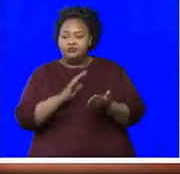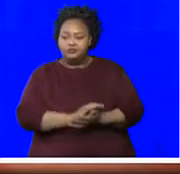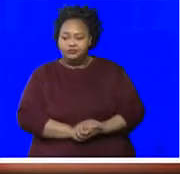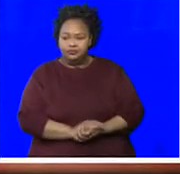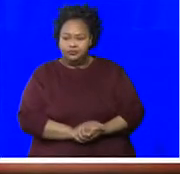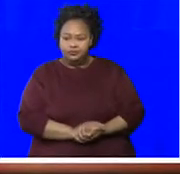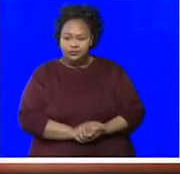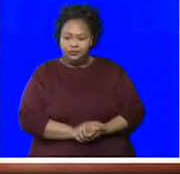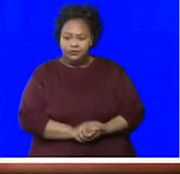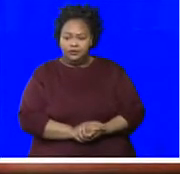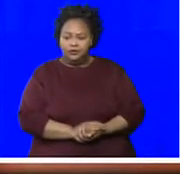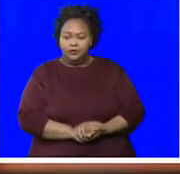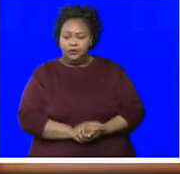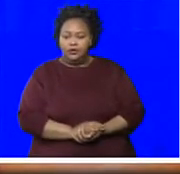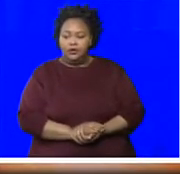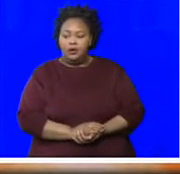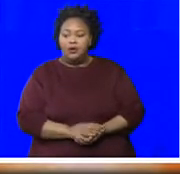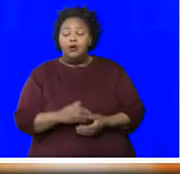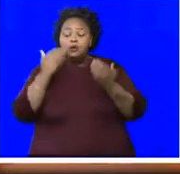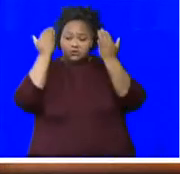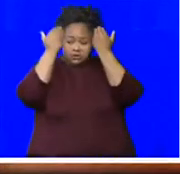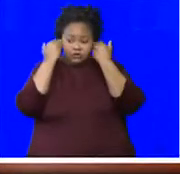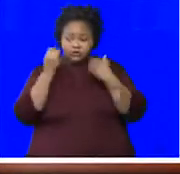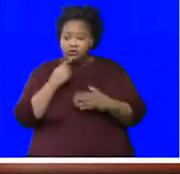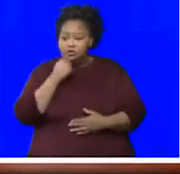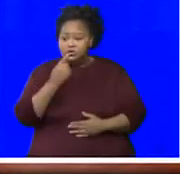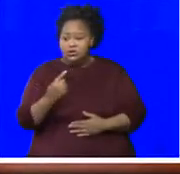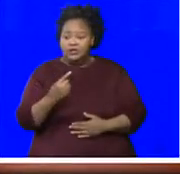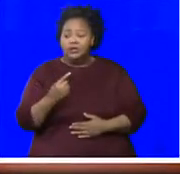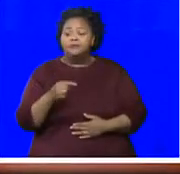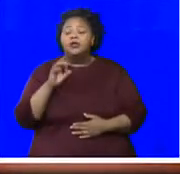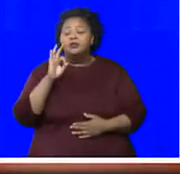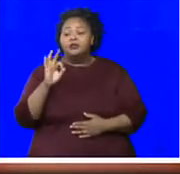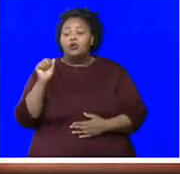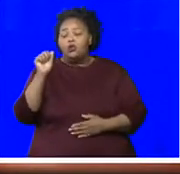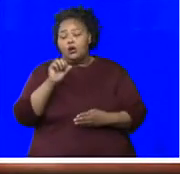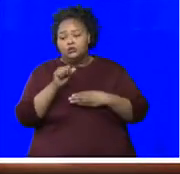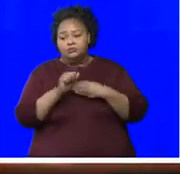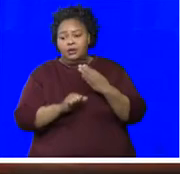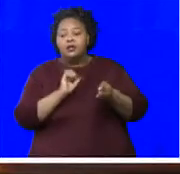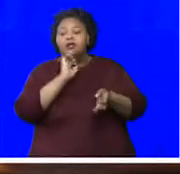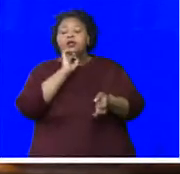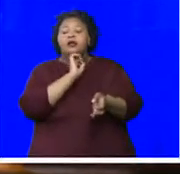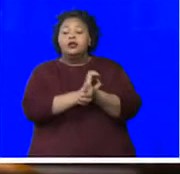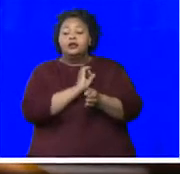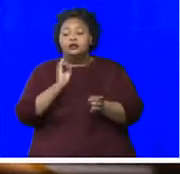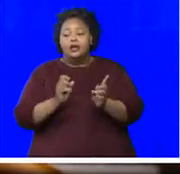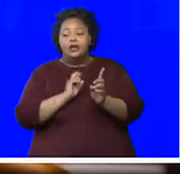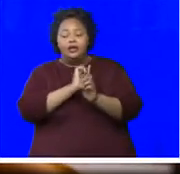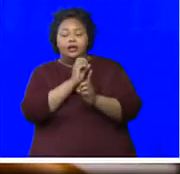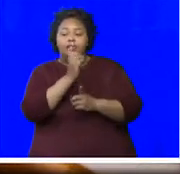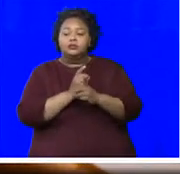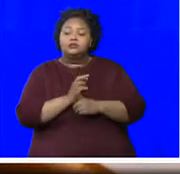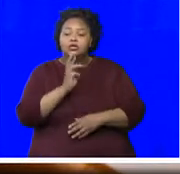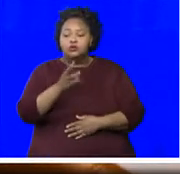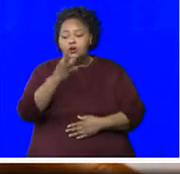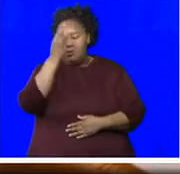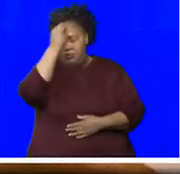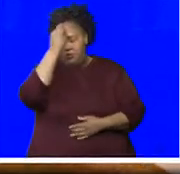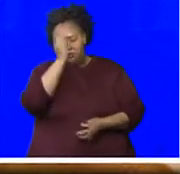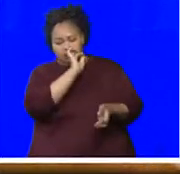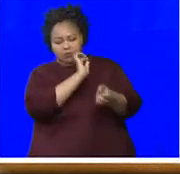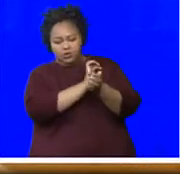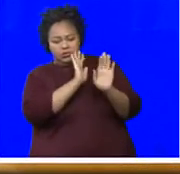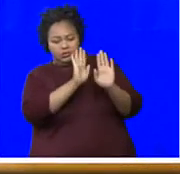lakhe litawudikana letinzathu enyangeni letyako wathi akabuyela yogcinwa maphoyisa manje watise umsolwa kulendzaba